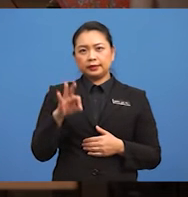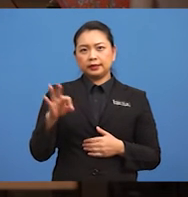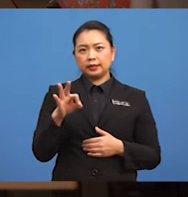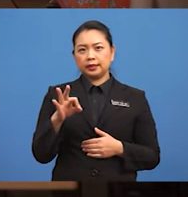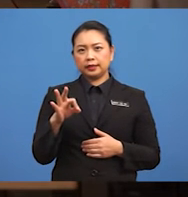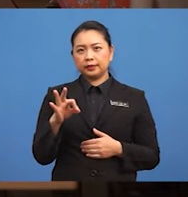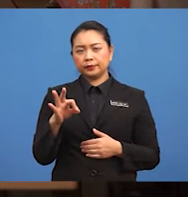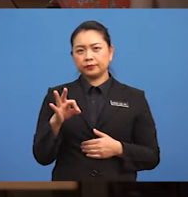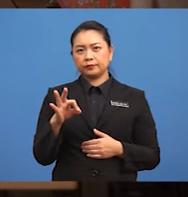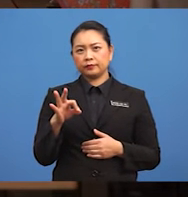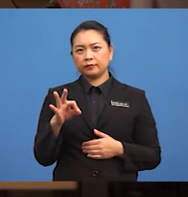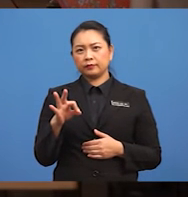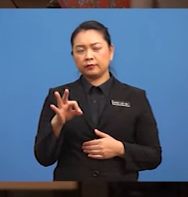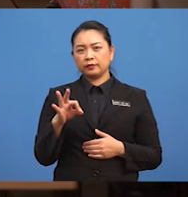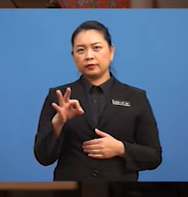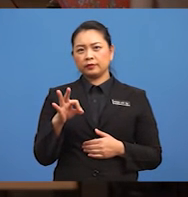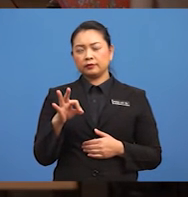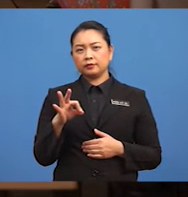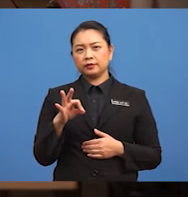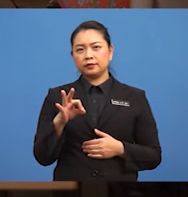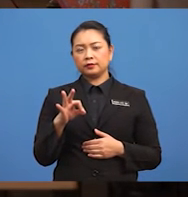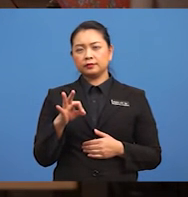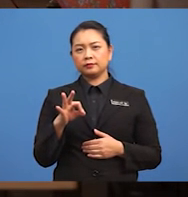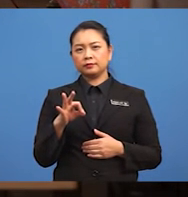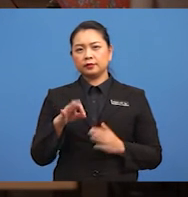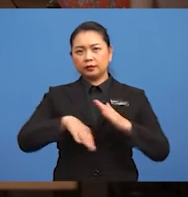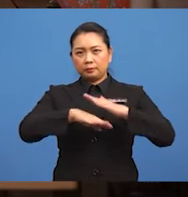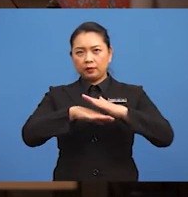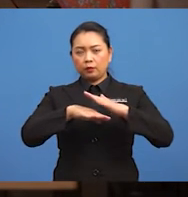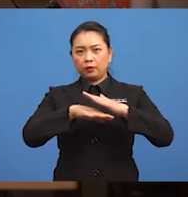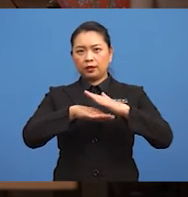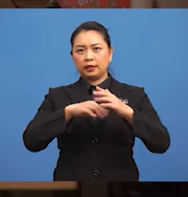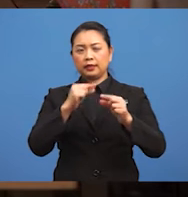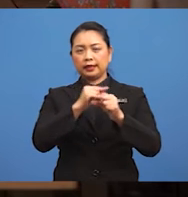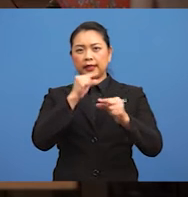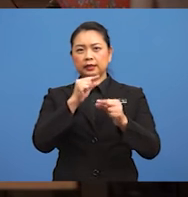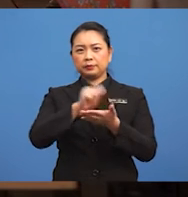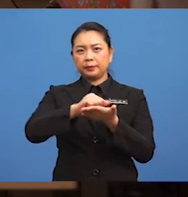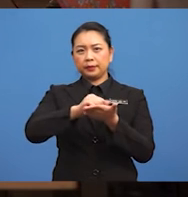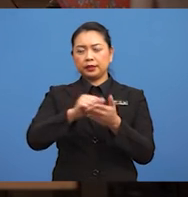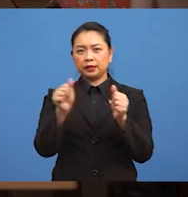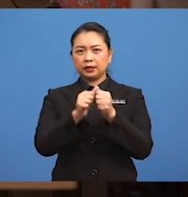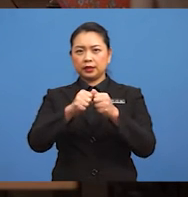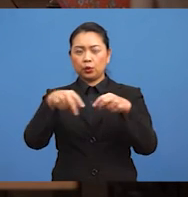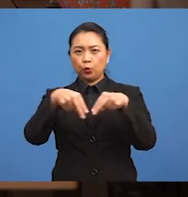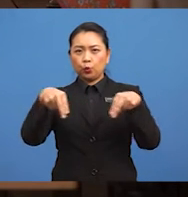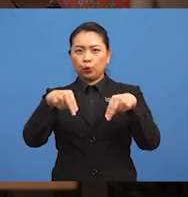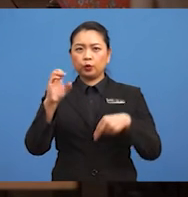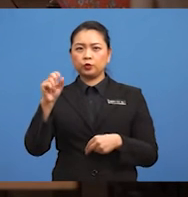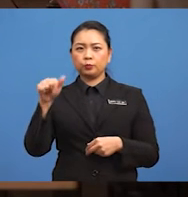jahit sementara di atas dan di bawah garisan pemadan dengan